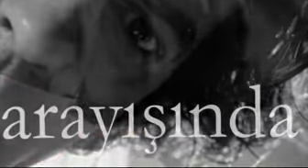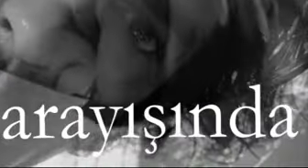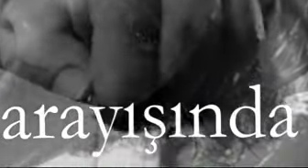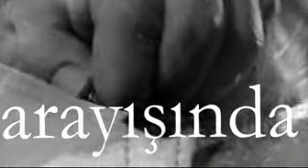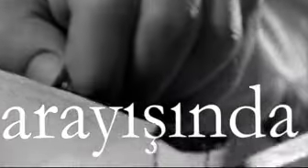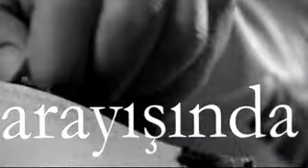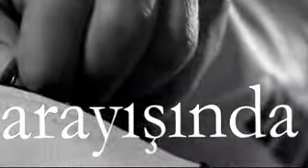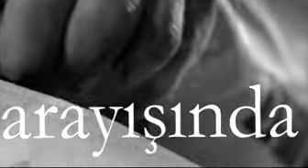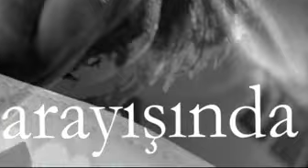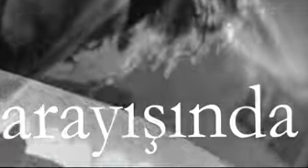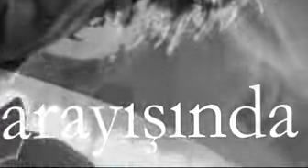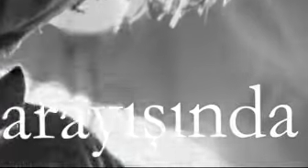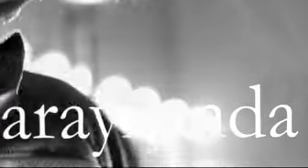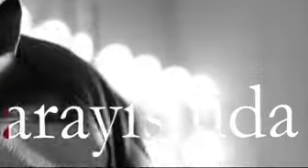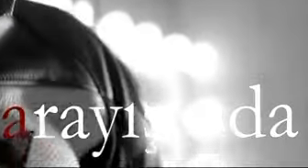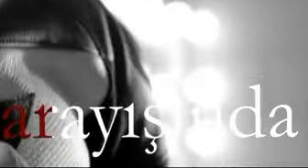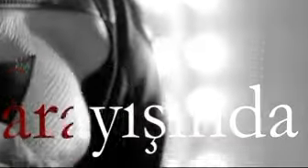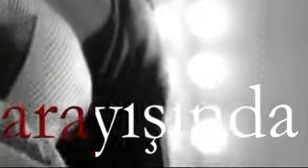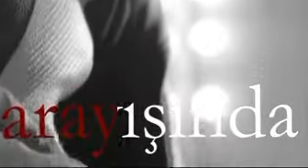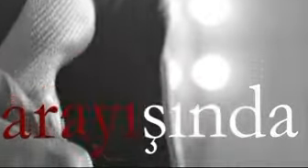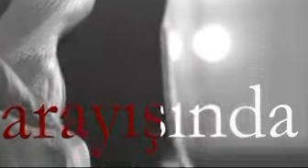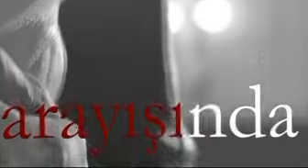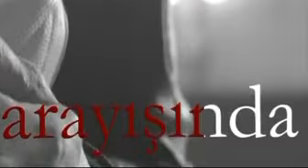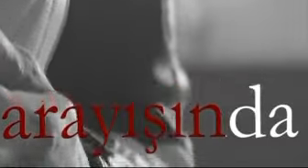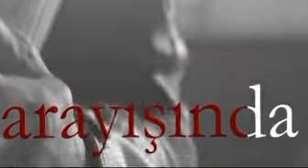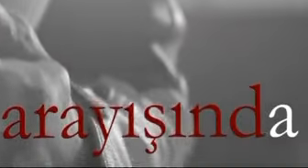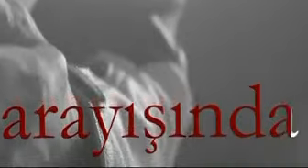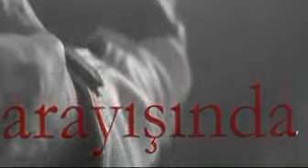bilmediğin hazların arayışında,